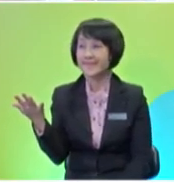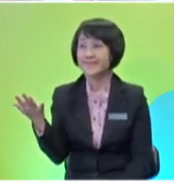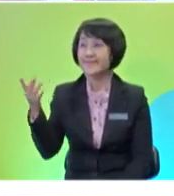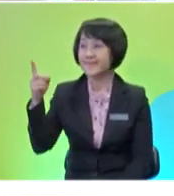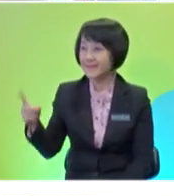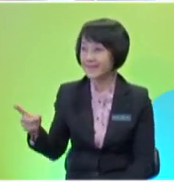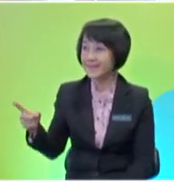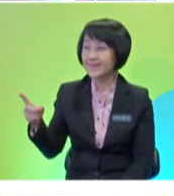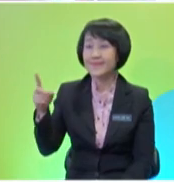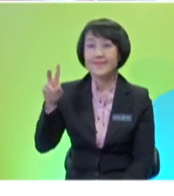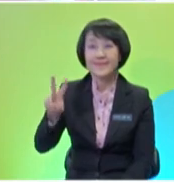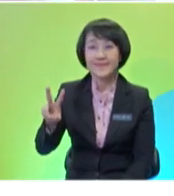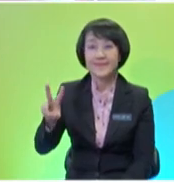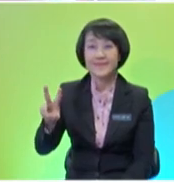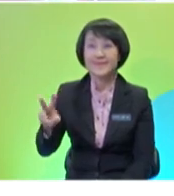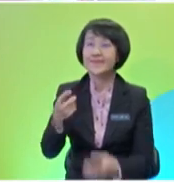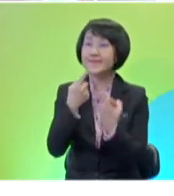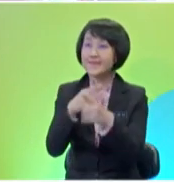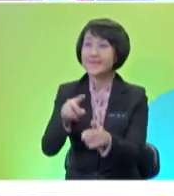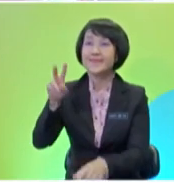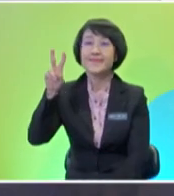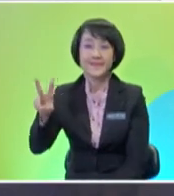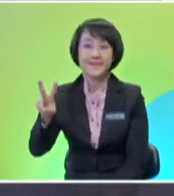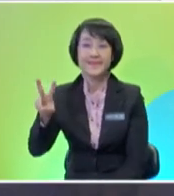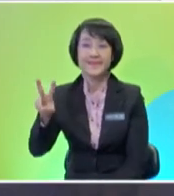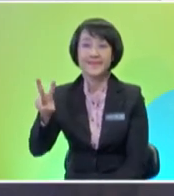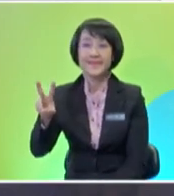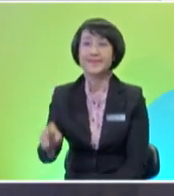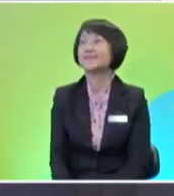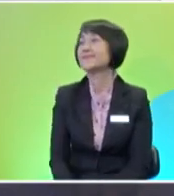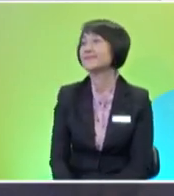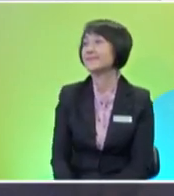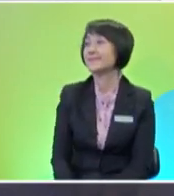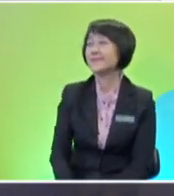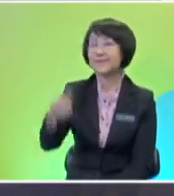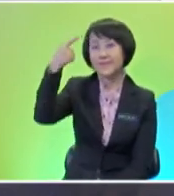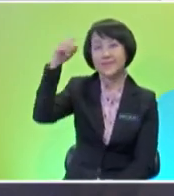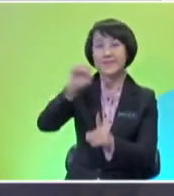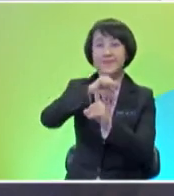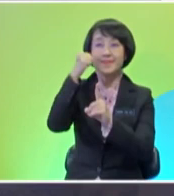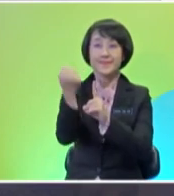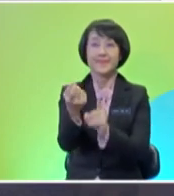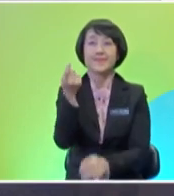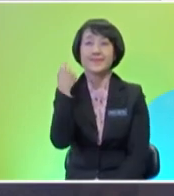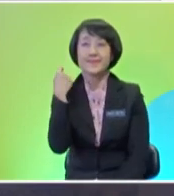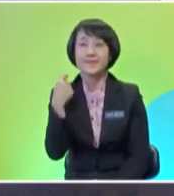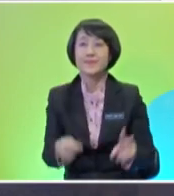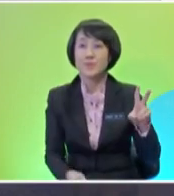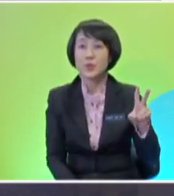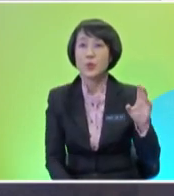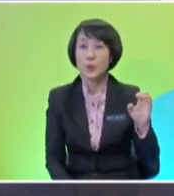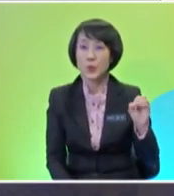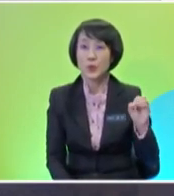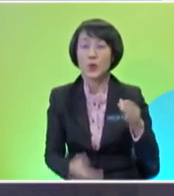12 kumpulan Jawabannya dua betul jadi untuk situasi tadi 20